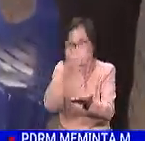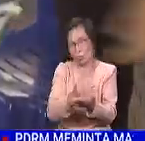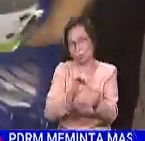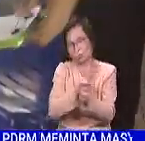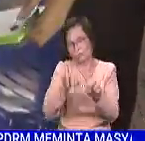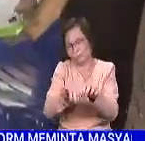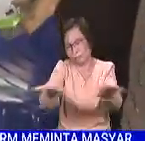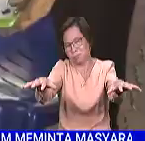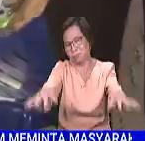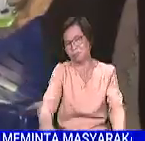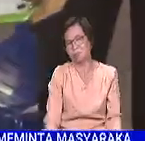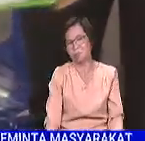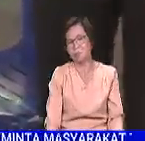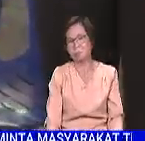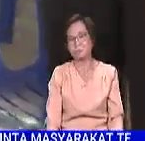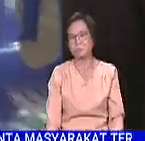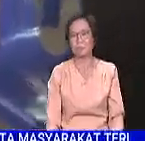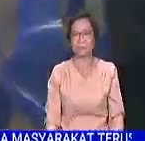penularan virus